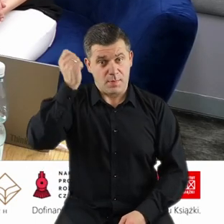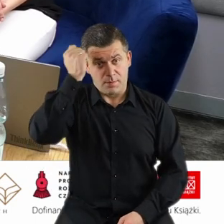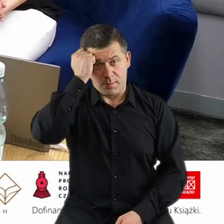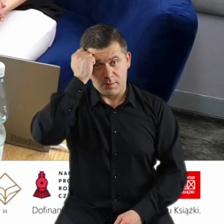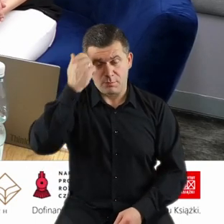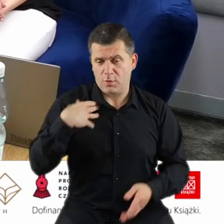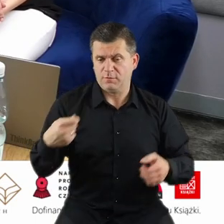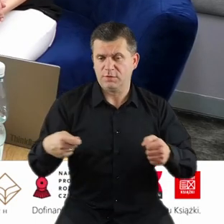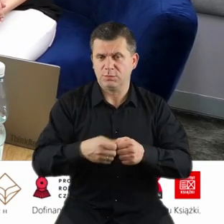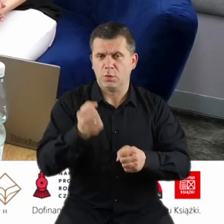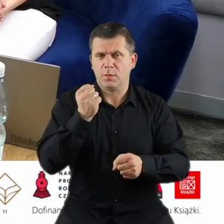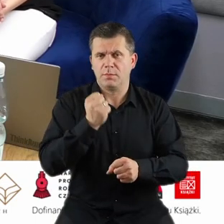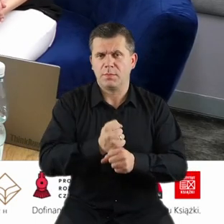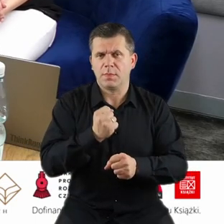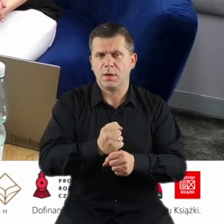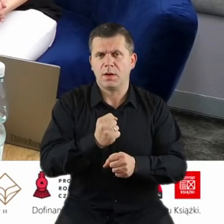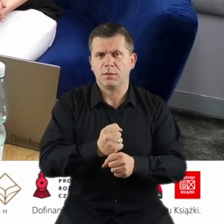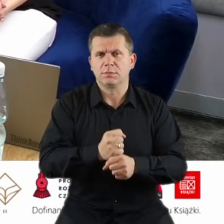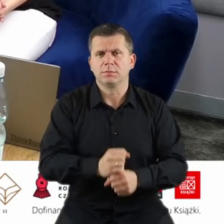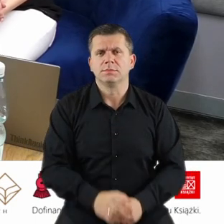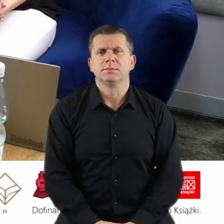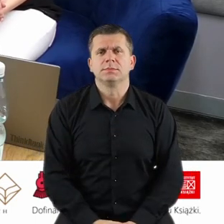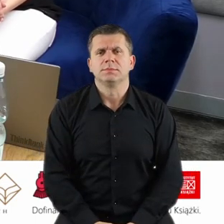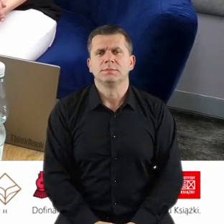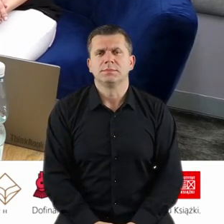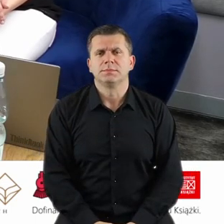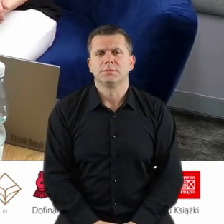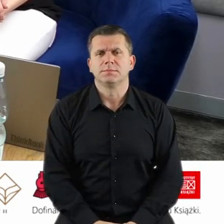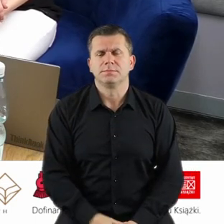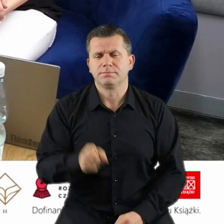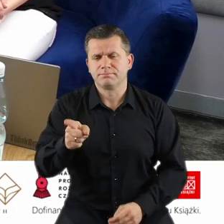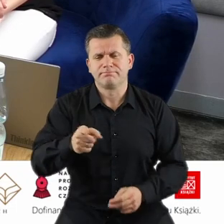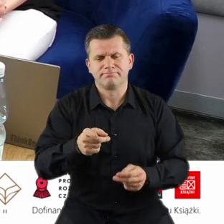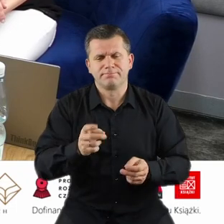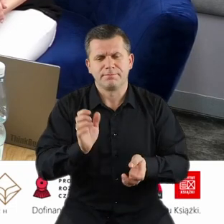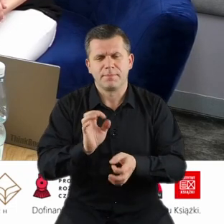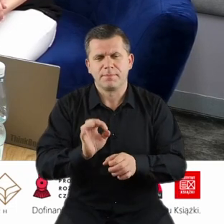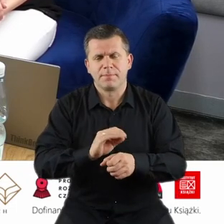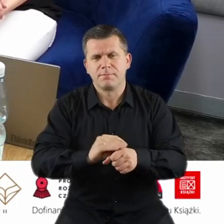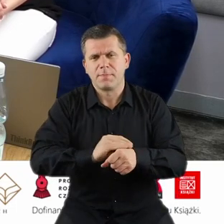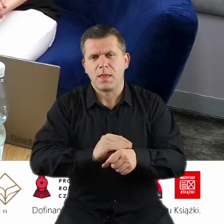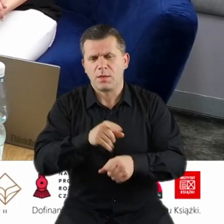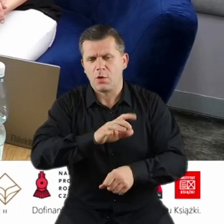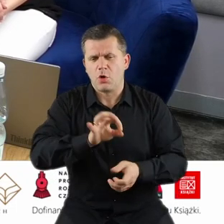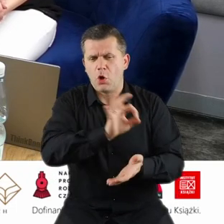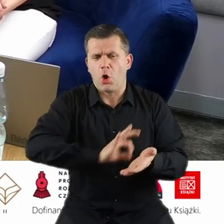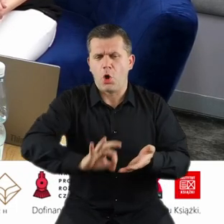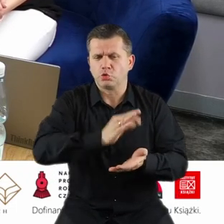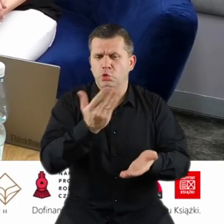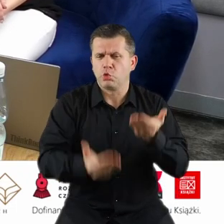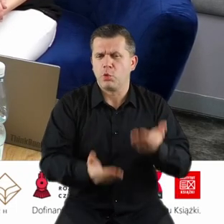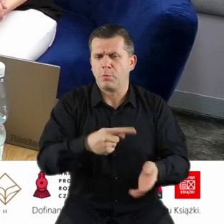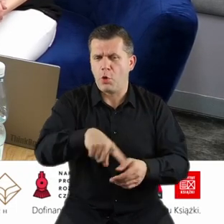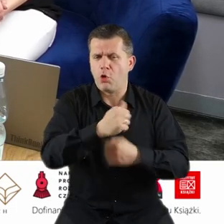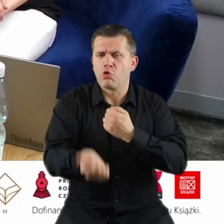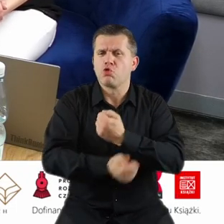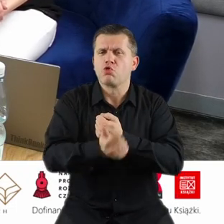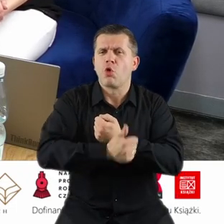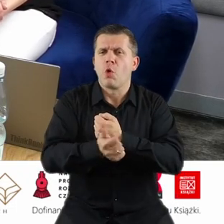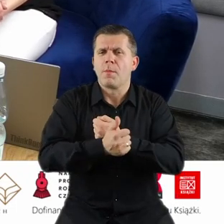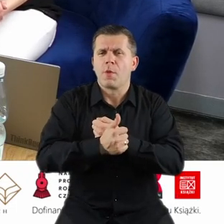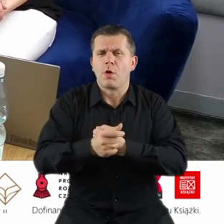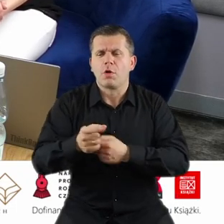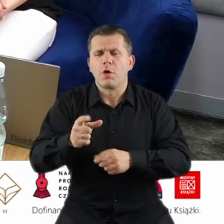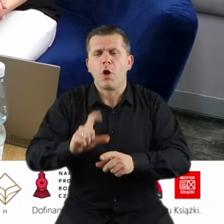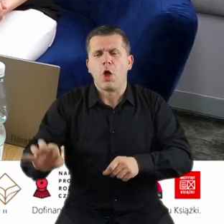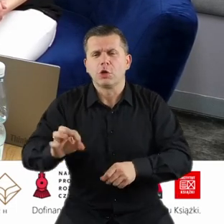Pamiętam, że wtedy współpracowałem jeszcze ze Ośrodkiem Brama Grodzka Teatr NN, pracując nad tym reportażem. To jest ośrodek z Lublina, który dokumentuje losy społeczności żydowskiej w